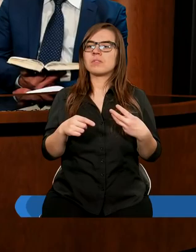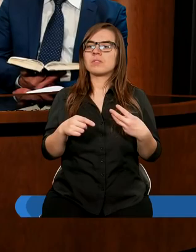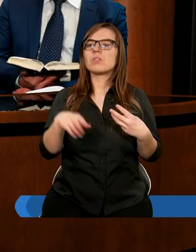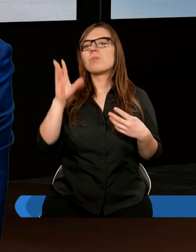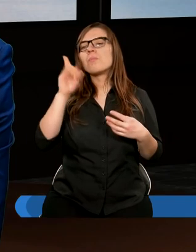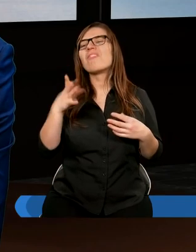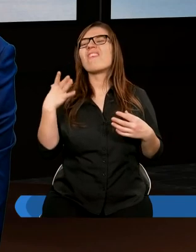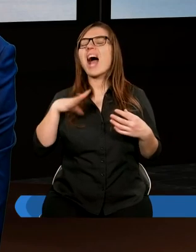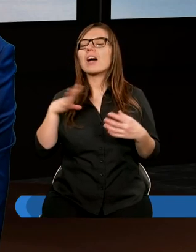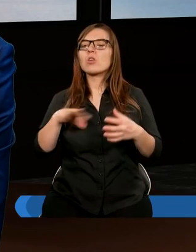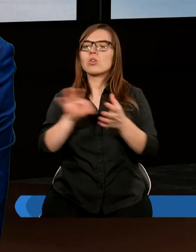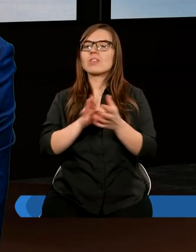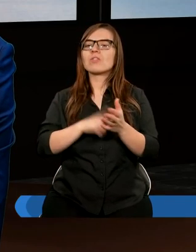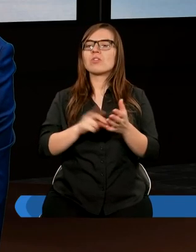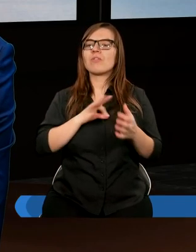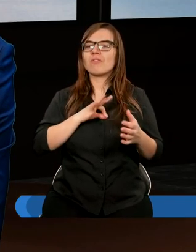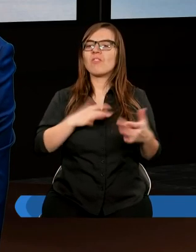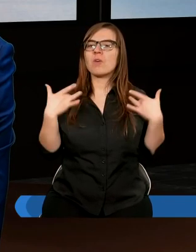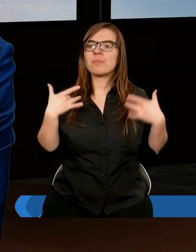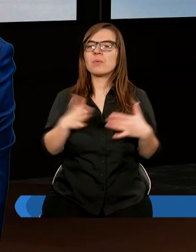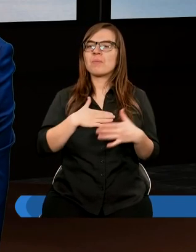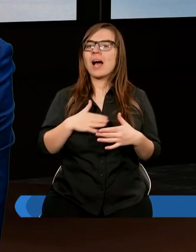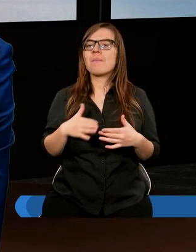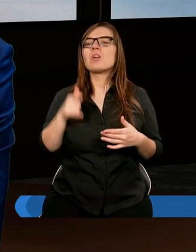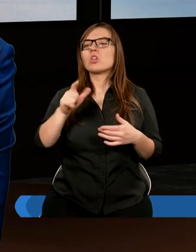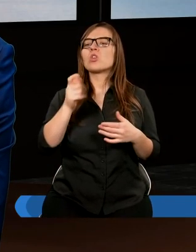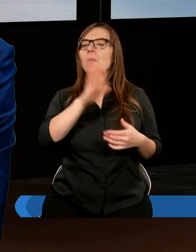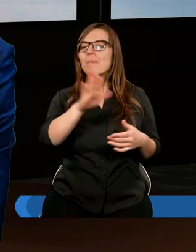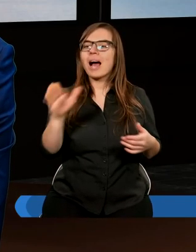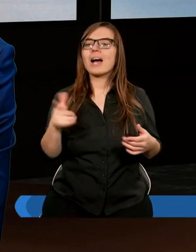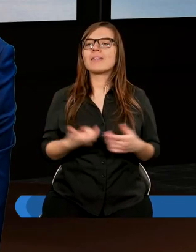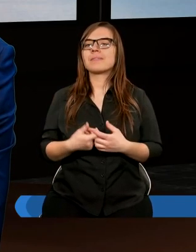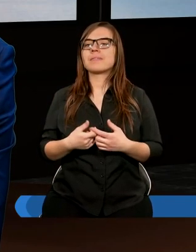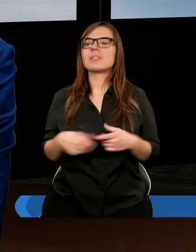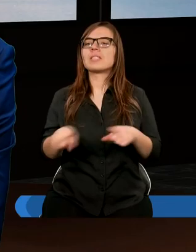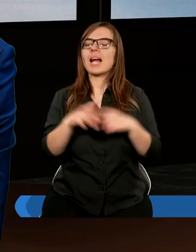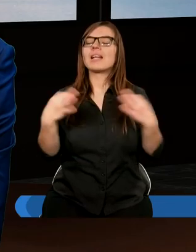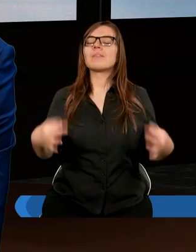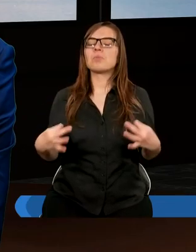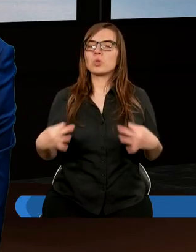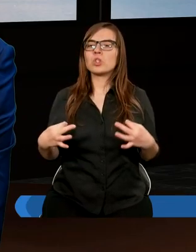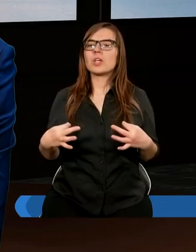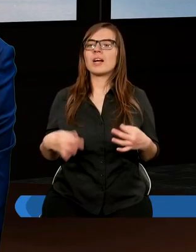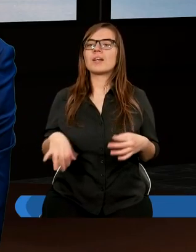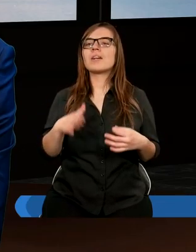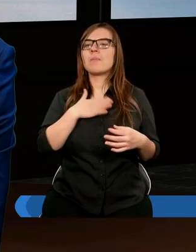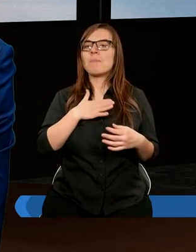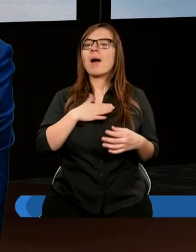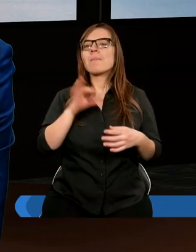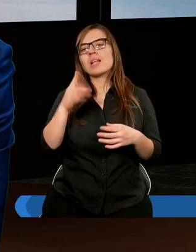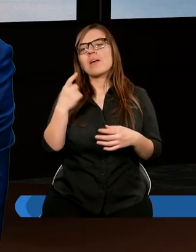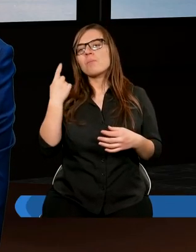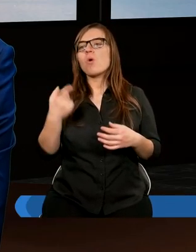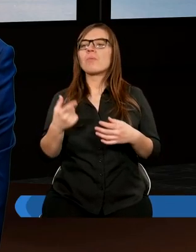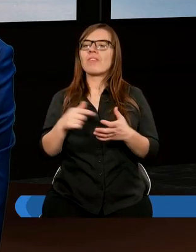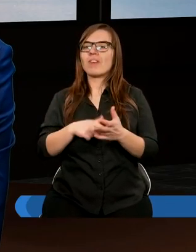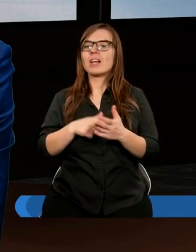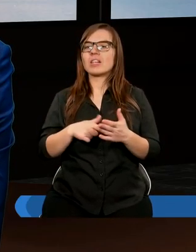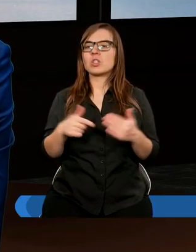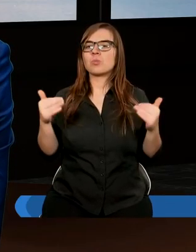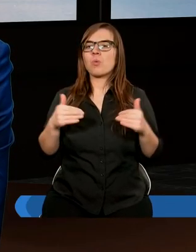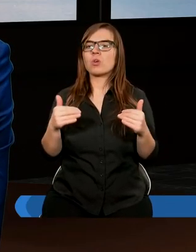trochę wartości rzeczy, które ma, prawda? Albo to, co on ma. Mi się wydaje, że tak samo dzisiaj. My mamy też taki problem. Zresztą to właśnie